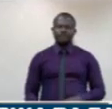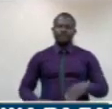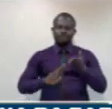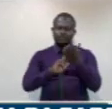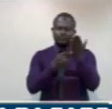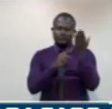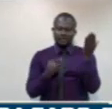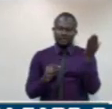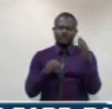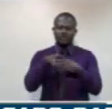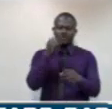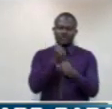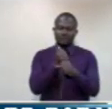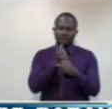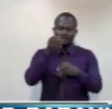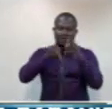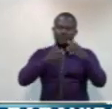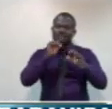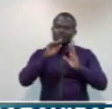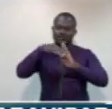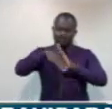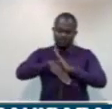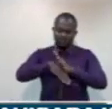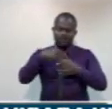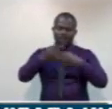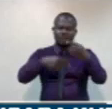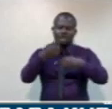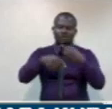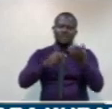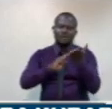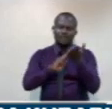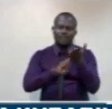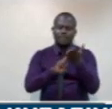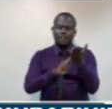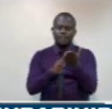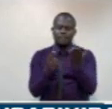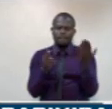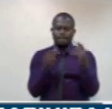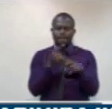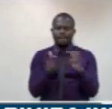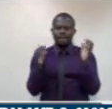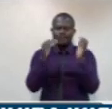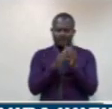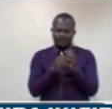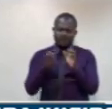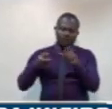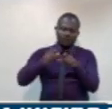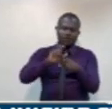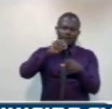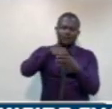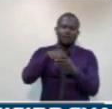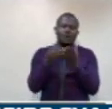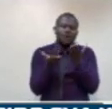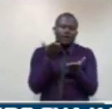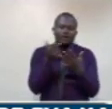gukore mu kazi k'inkiko ritazasubira inyuma, izakomeza rikoreshwe, ahubwo hongeremo